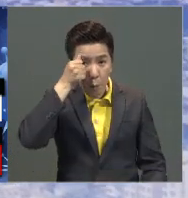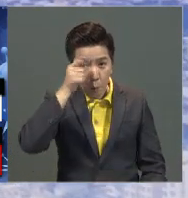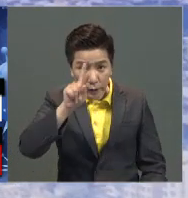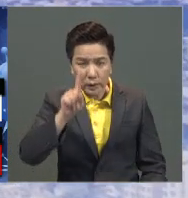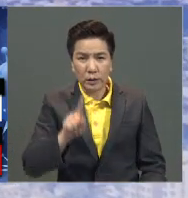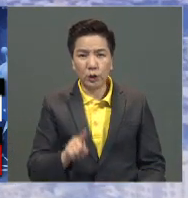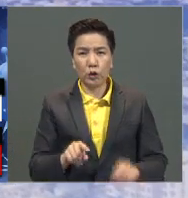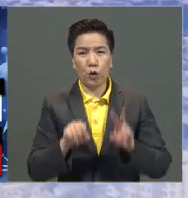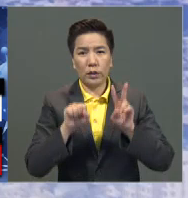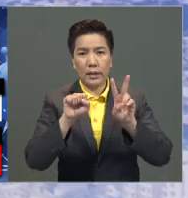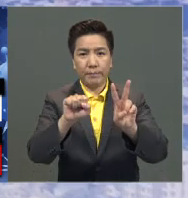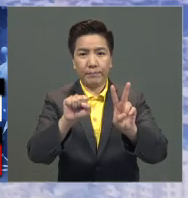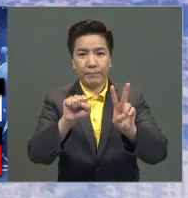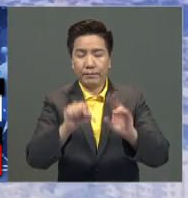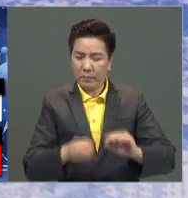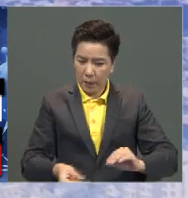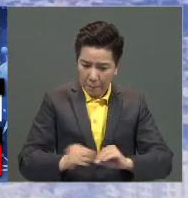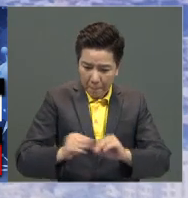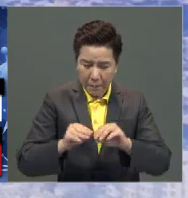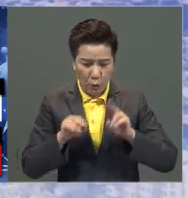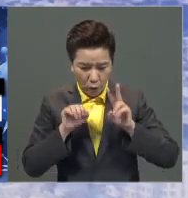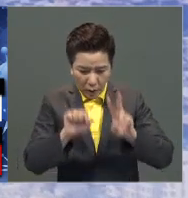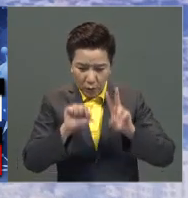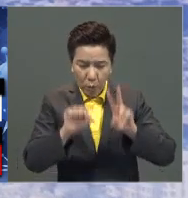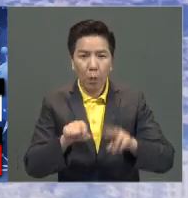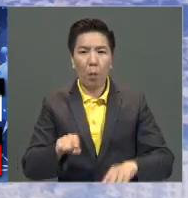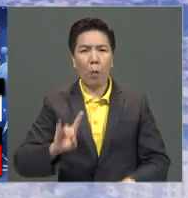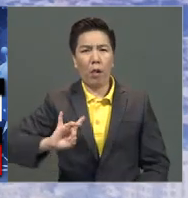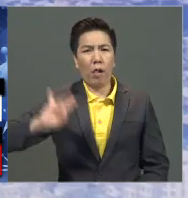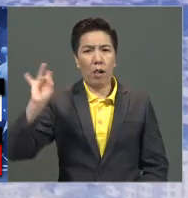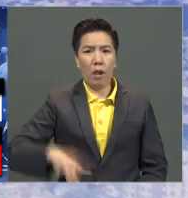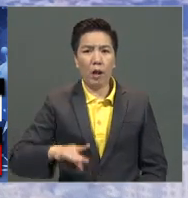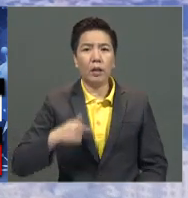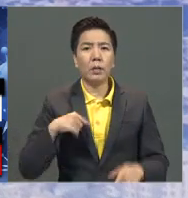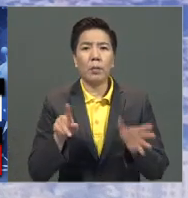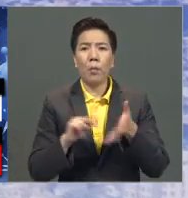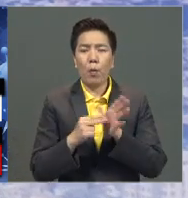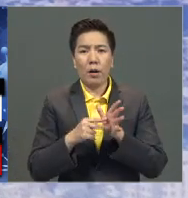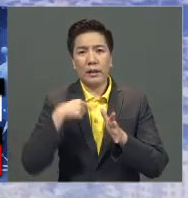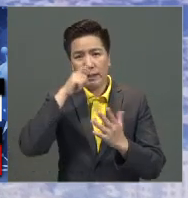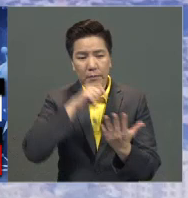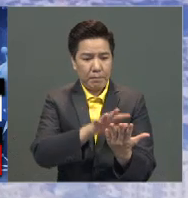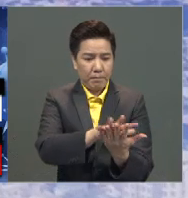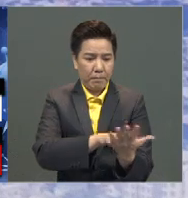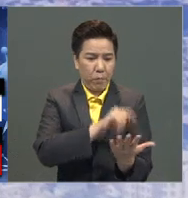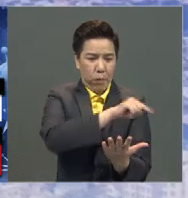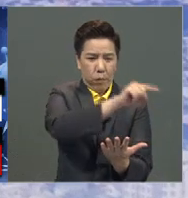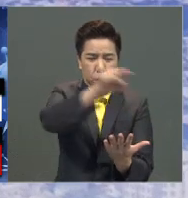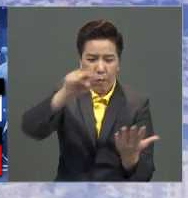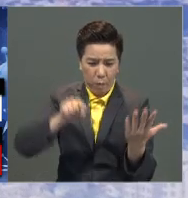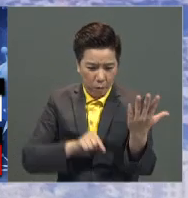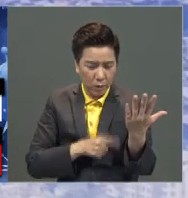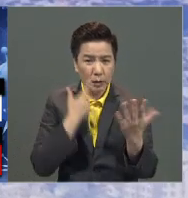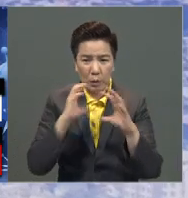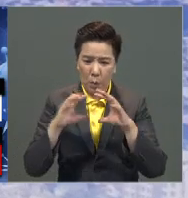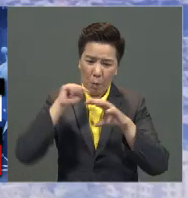คนครับต่อวันซึ่งมันเป็นสถานการณ์ที่ยังรุนแรงอยู่แล้วก็ยังอยู่รายล้อมประเทศไทยอยู่ครับเรายังคงมี